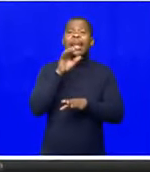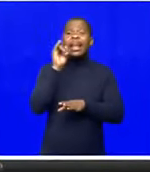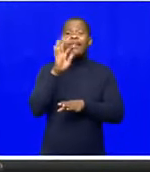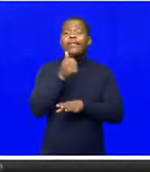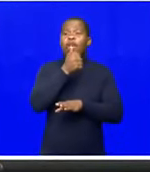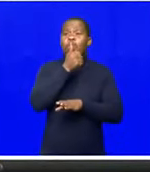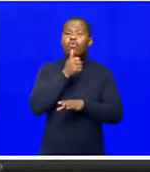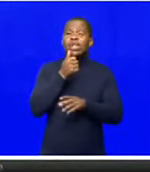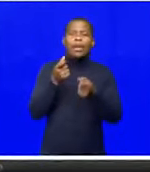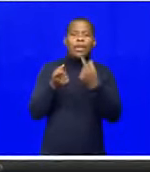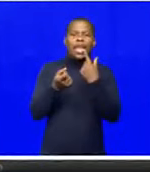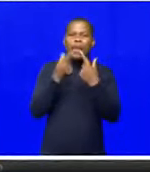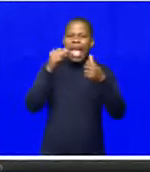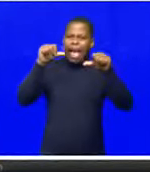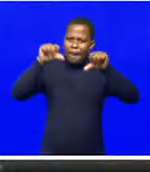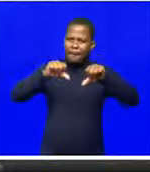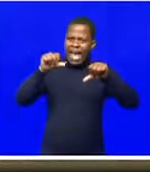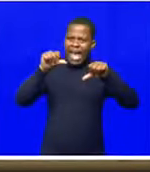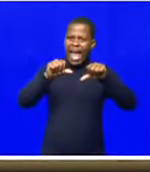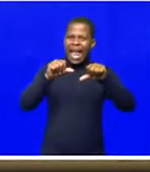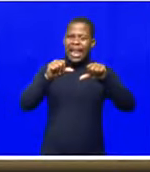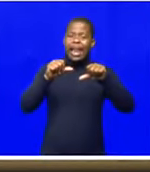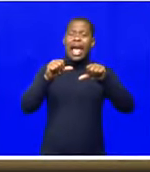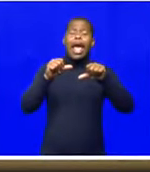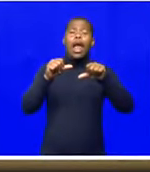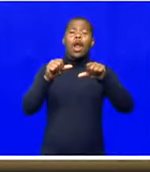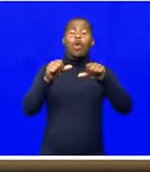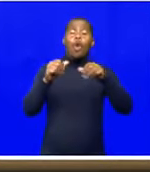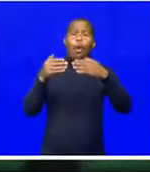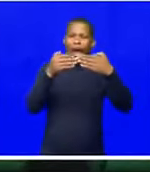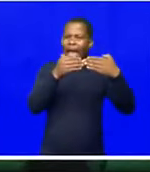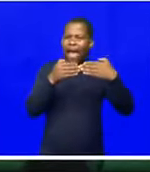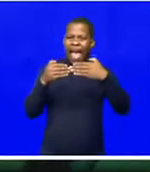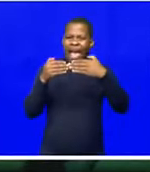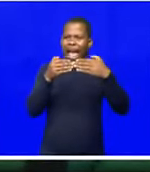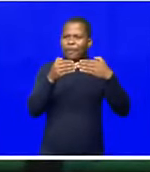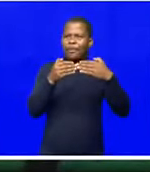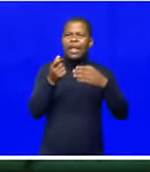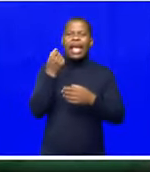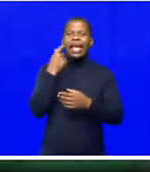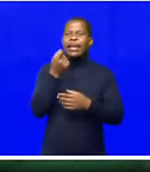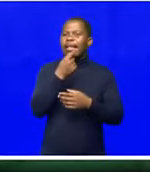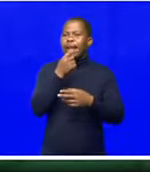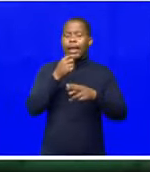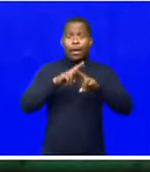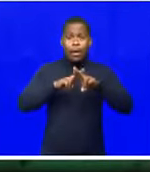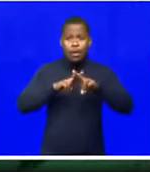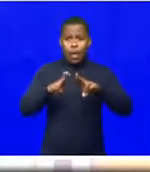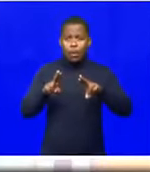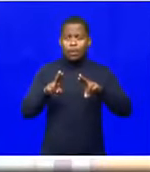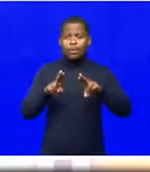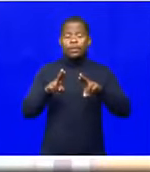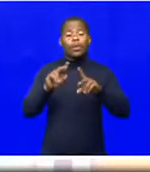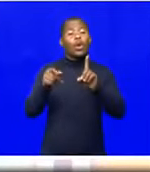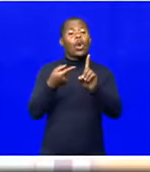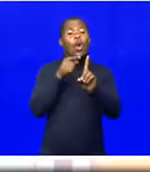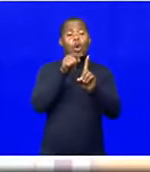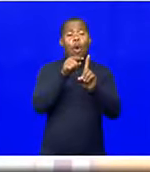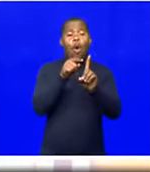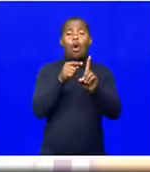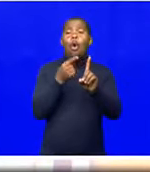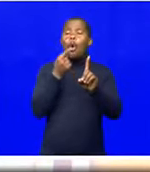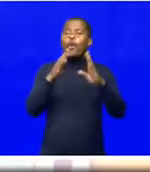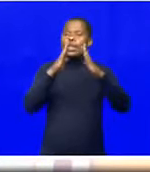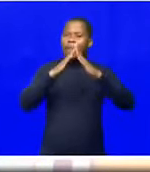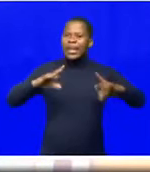Isoya lemcondzisi walobuka imithi etiko letempilo Thuli Magagula uthi leli tiko kuyalikhathatha kusinyeliswa kabi kwemaphilisi kanye